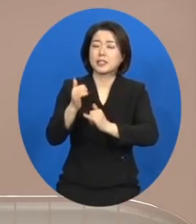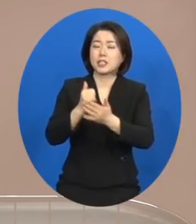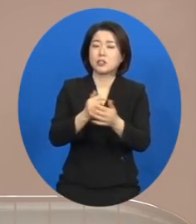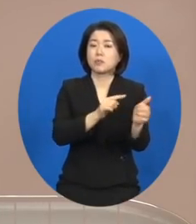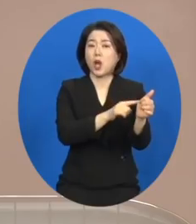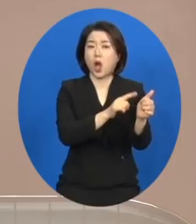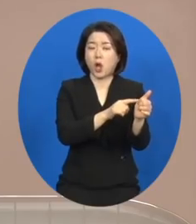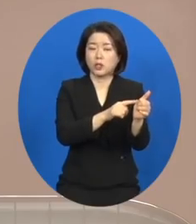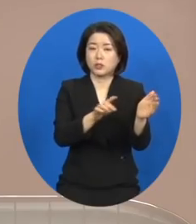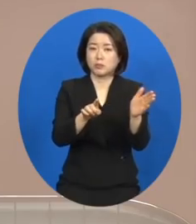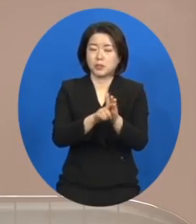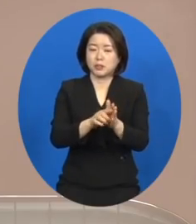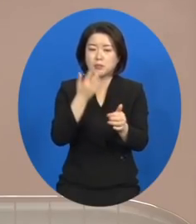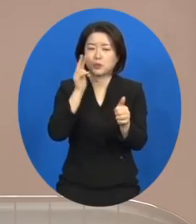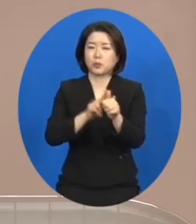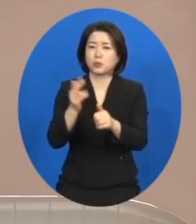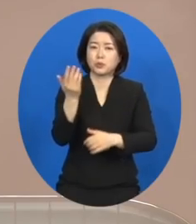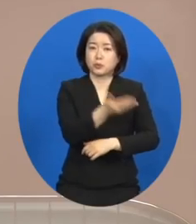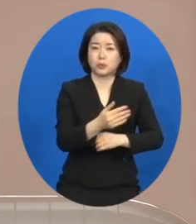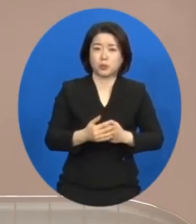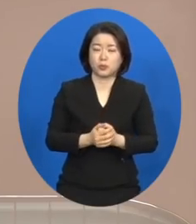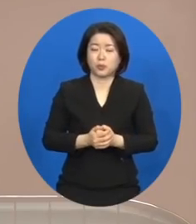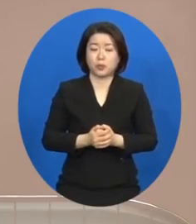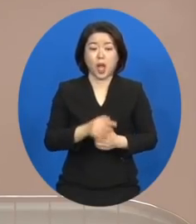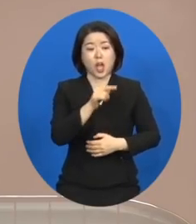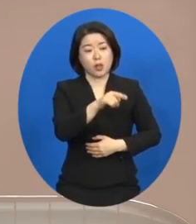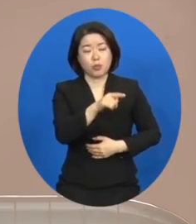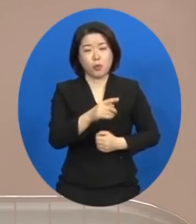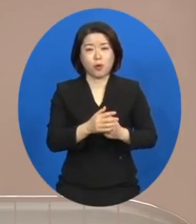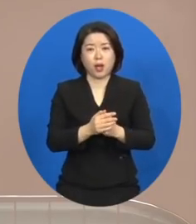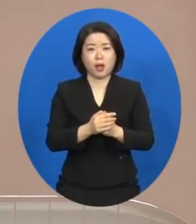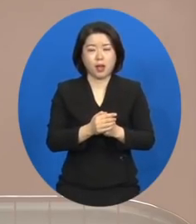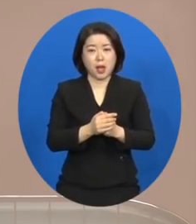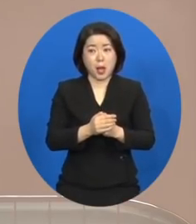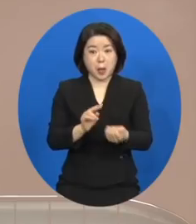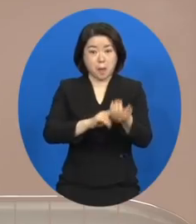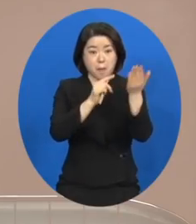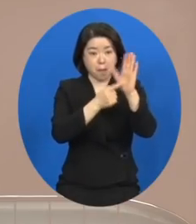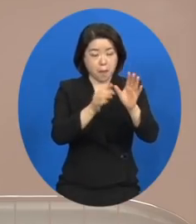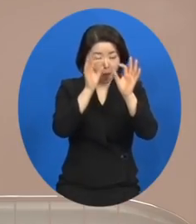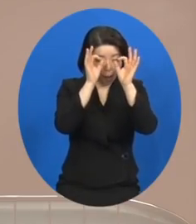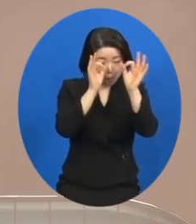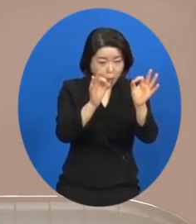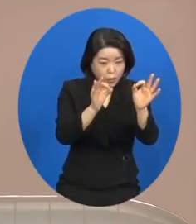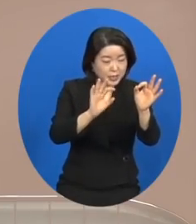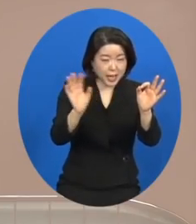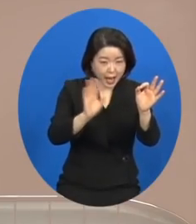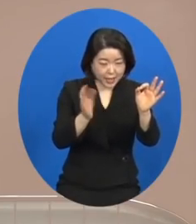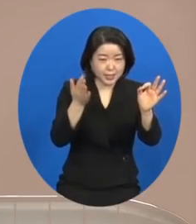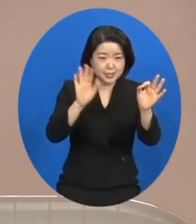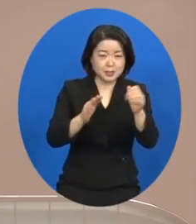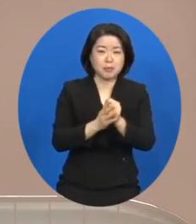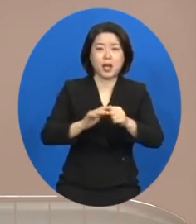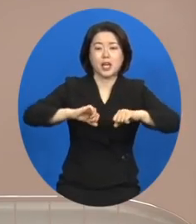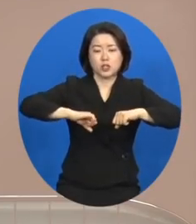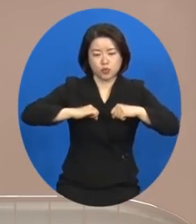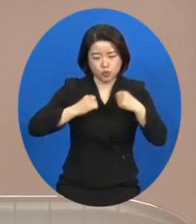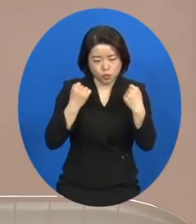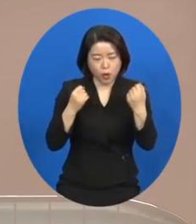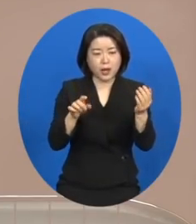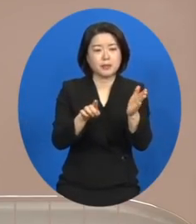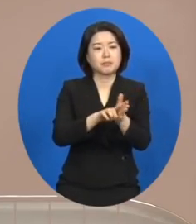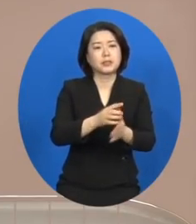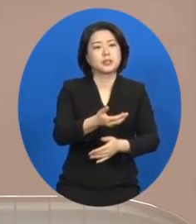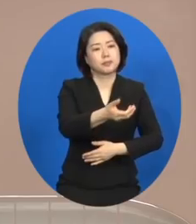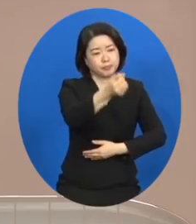믿음에 도전을 하시는 거예요. 너가 그 믿음을 더 넘어서서 보지 않고도 순종하는 믿음을 가져라.